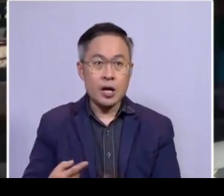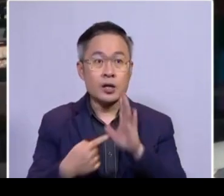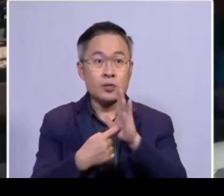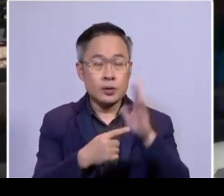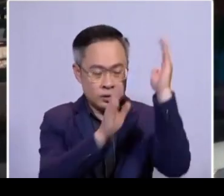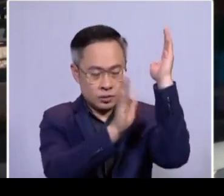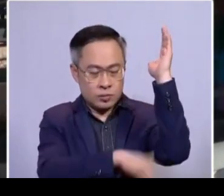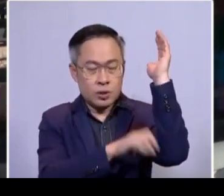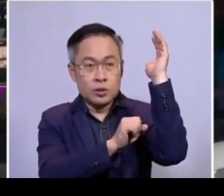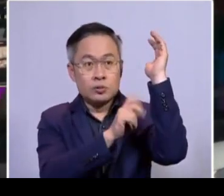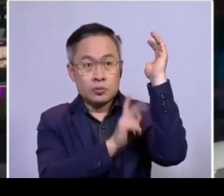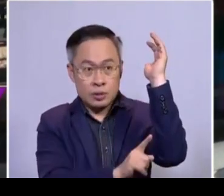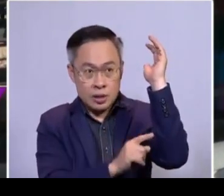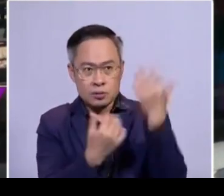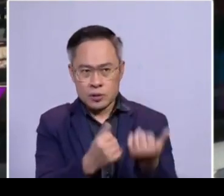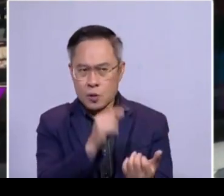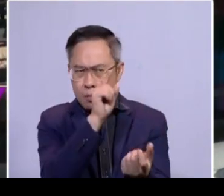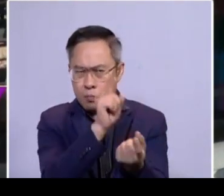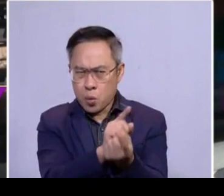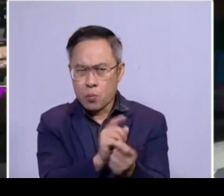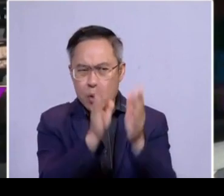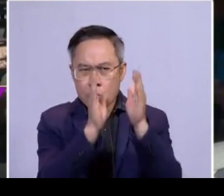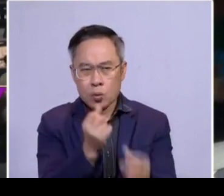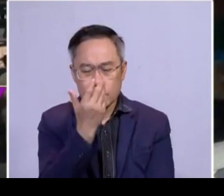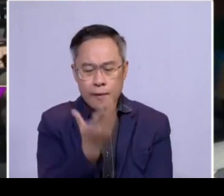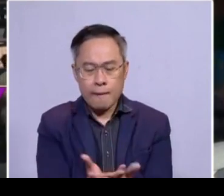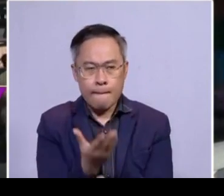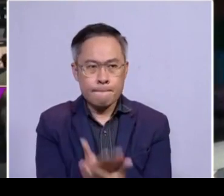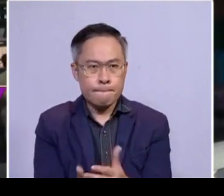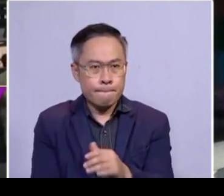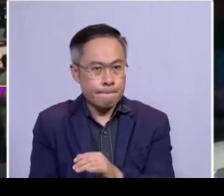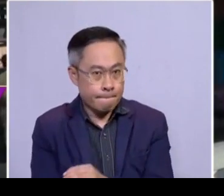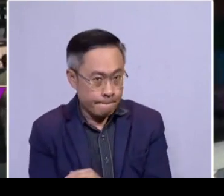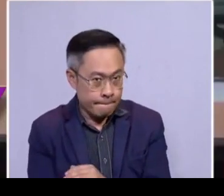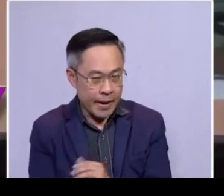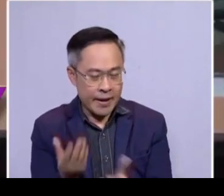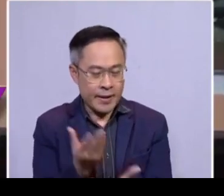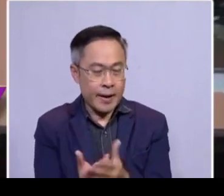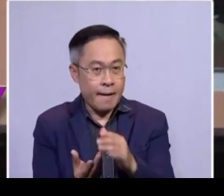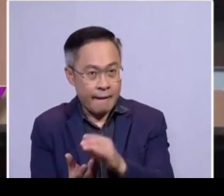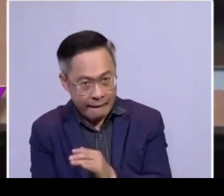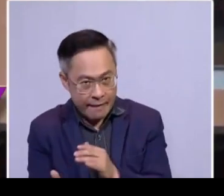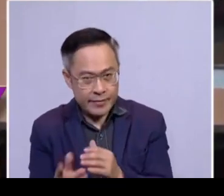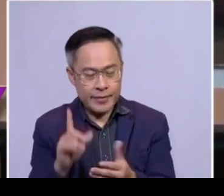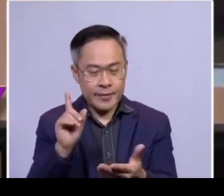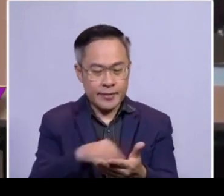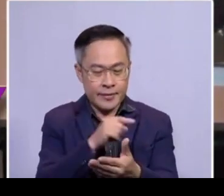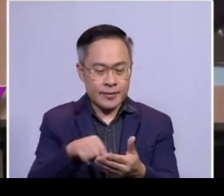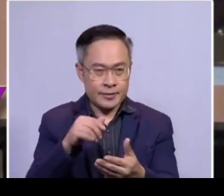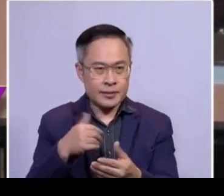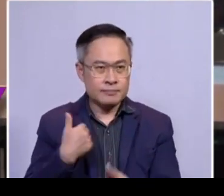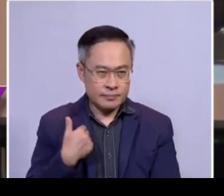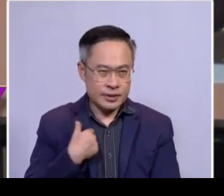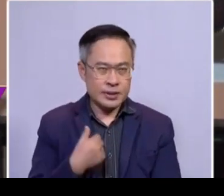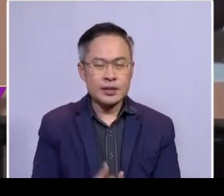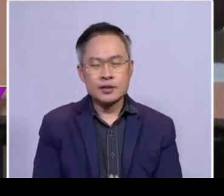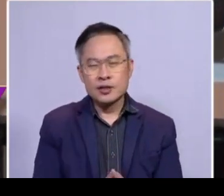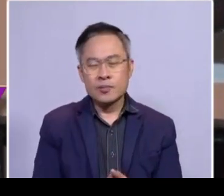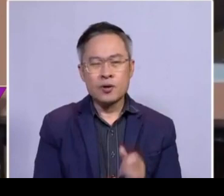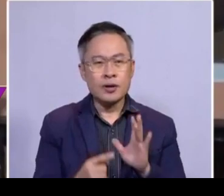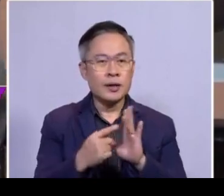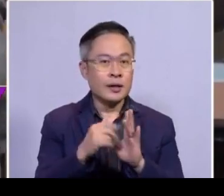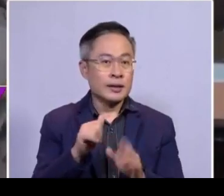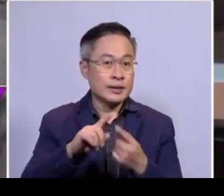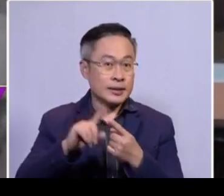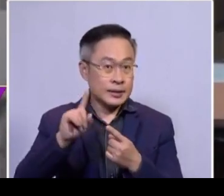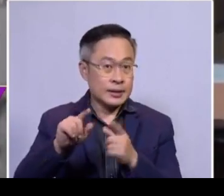มีรายงานว่าตอนนี้เจ้าหน้าที่พบเบาะแสการซื้อจ่ายนะครับเงินซื้อเสียงในในหลายพื้นที่โดยเฉพาะในเขตเลือกตั้งที่ 1นะครับใน